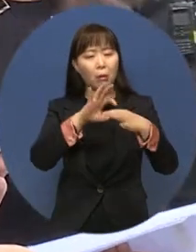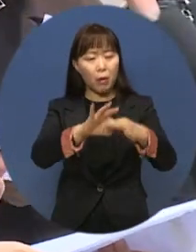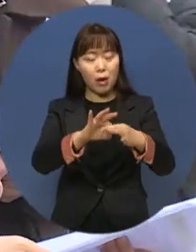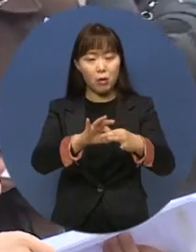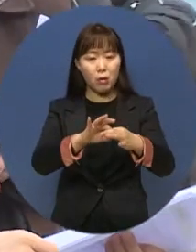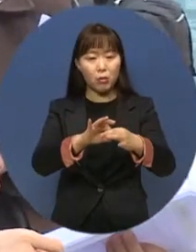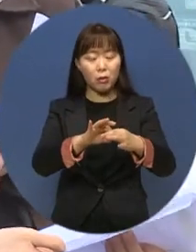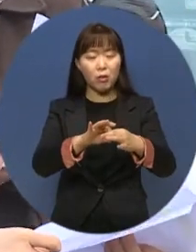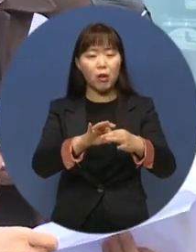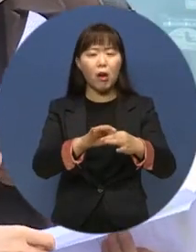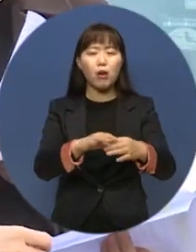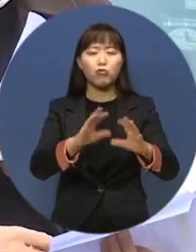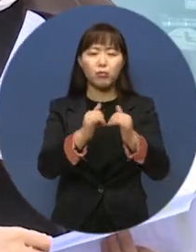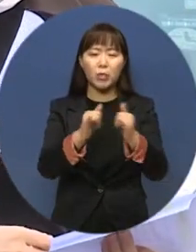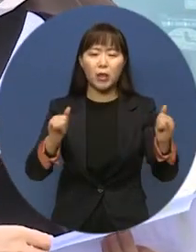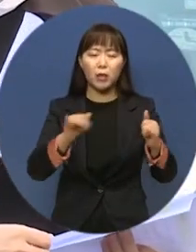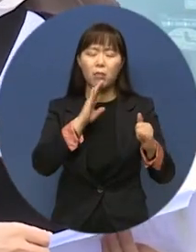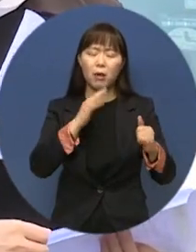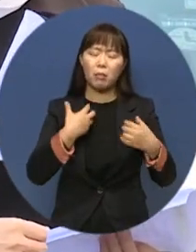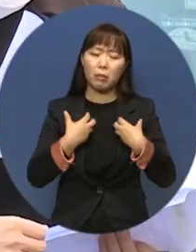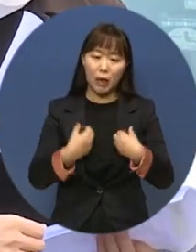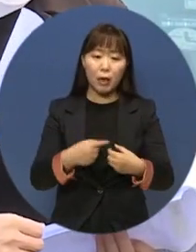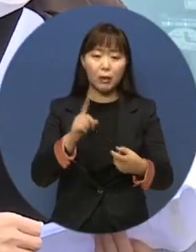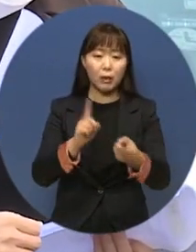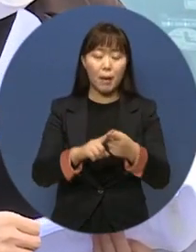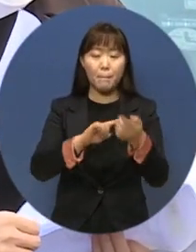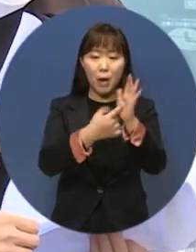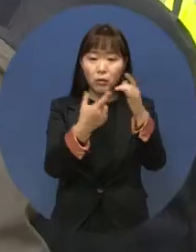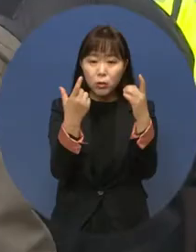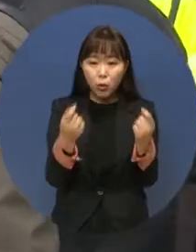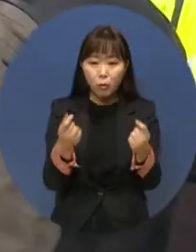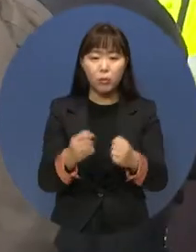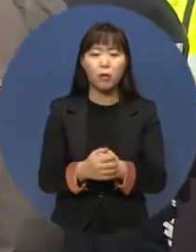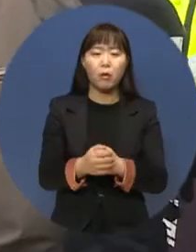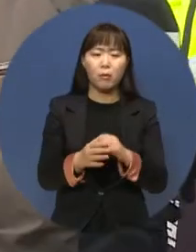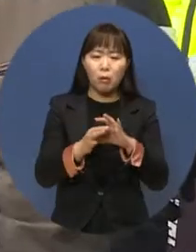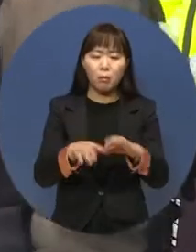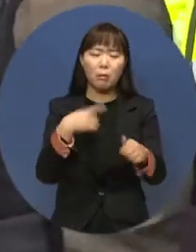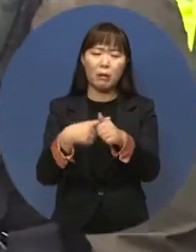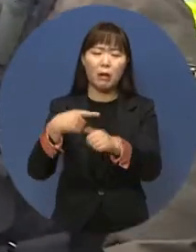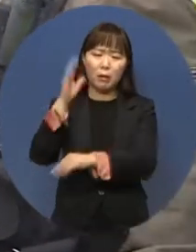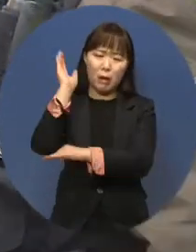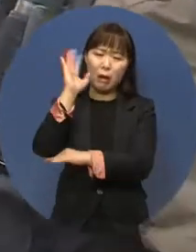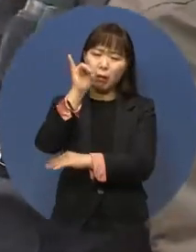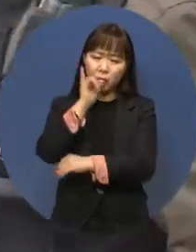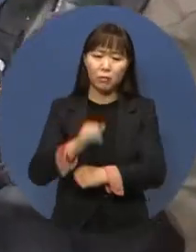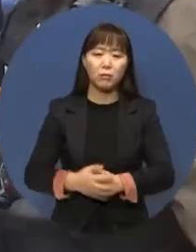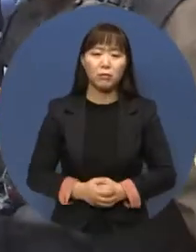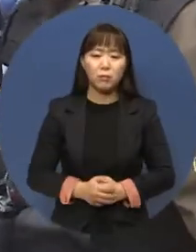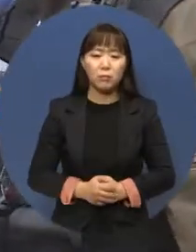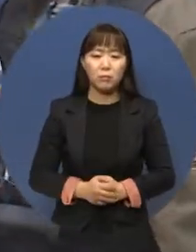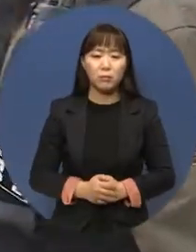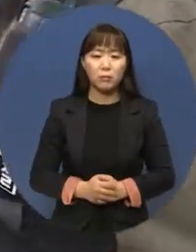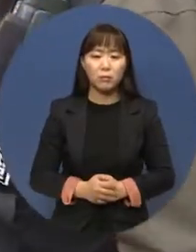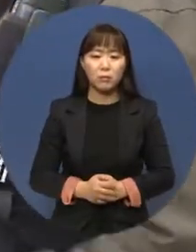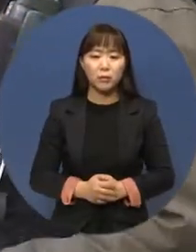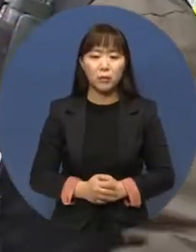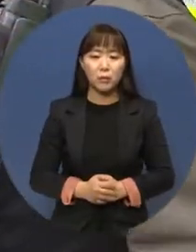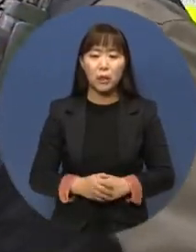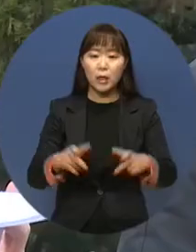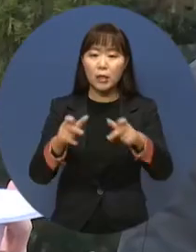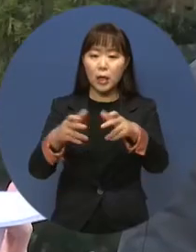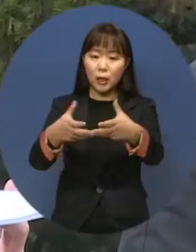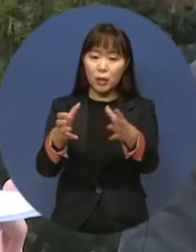수밖에 없는 국민의 참담함이란 이라고 발언하는 등 연이어 비하 발언이 터졌습니다. 이날